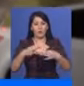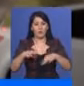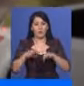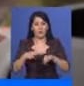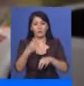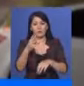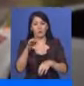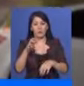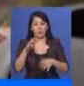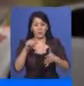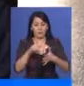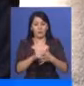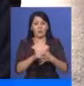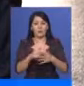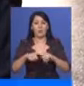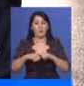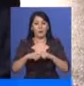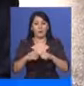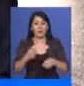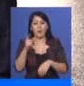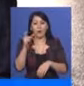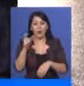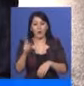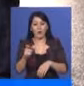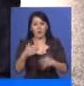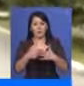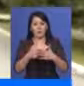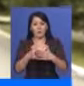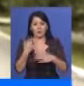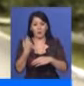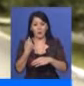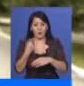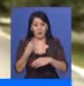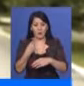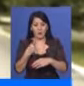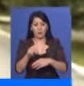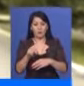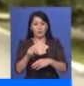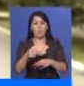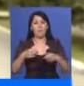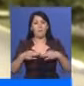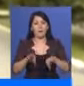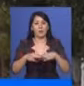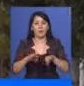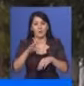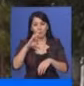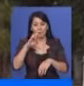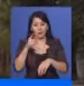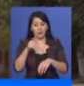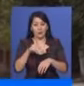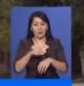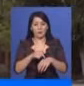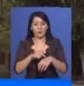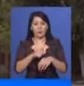қатысты әкімшілік хаттама толтырылды. Ал мына азамат көлігін жақында ғана сатып алыпты. Онымен әрлі-берлі жүрген соң кемшіліктері байқалып,